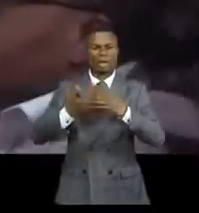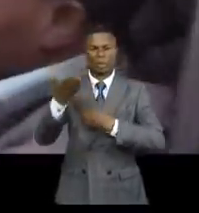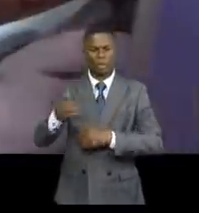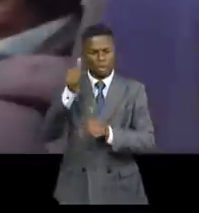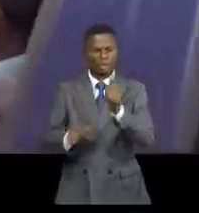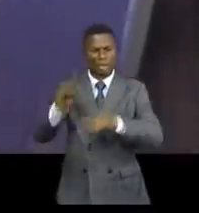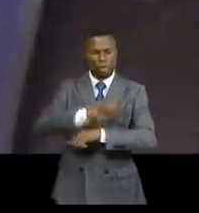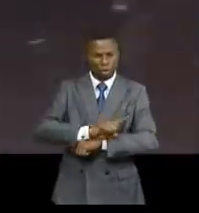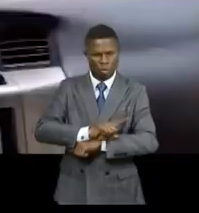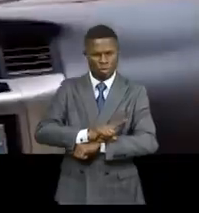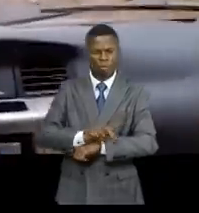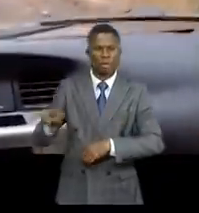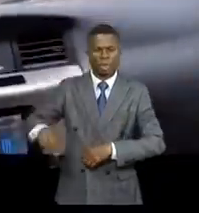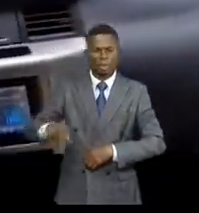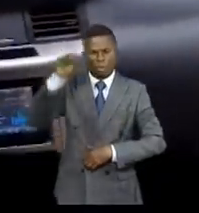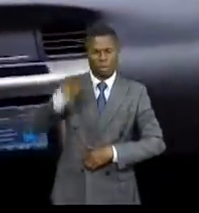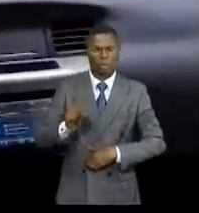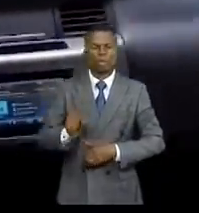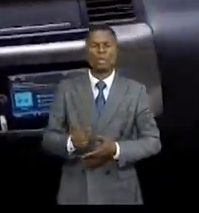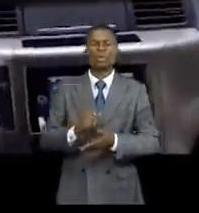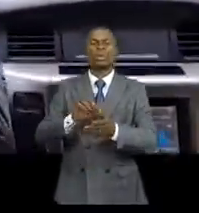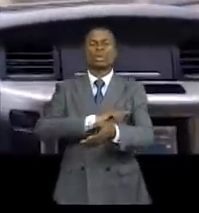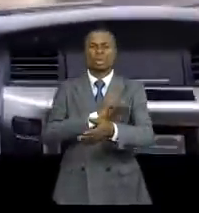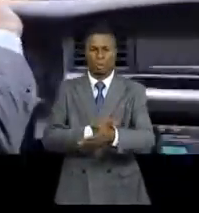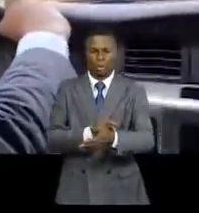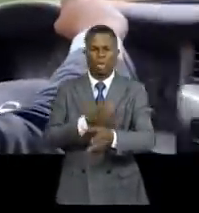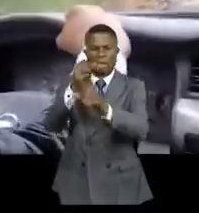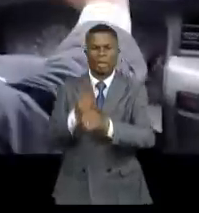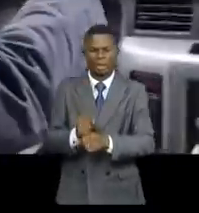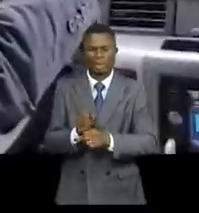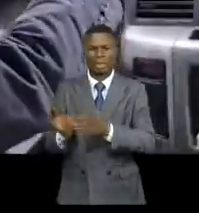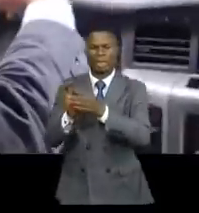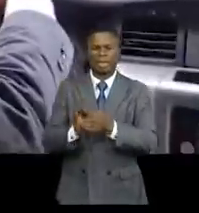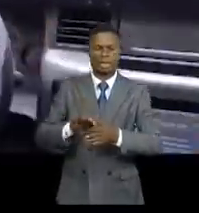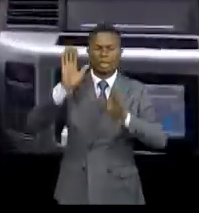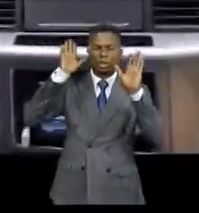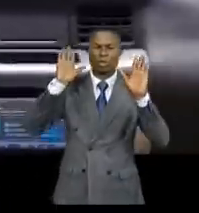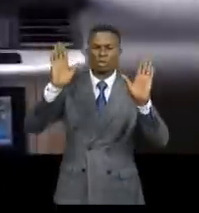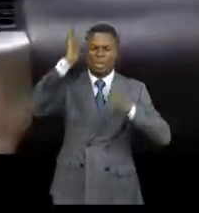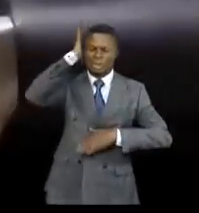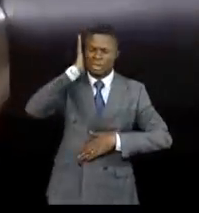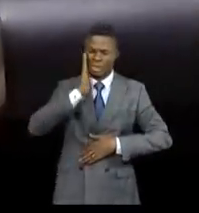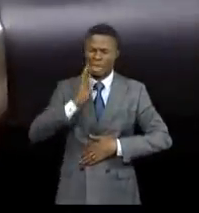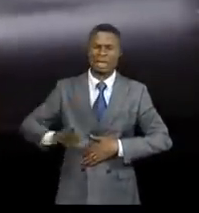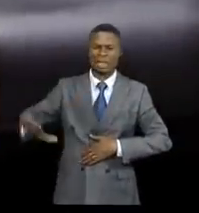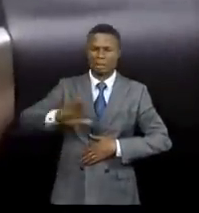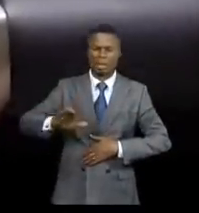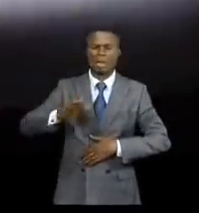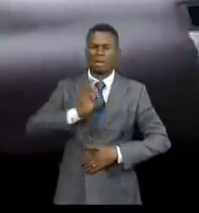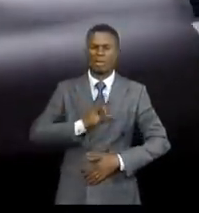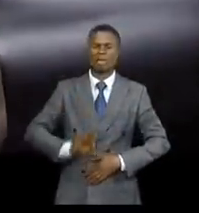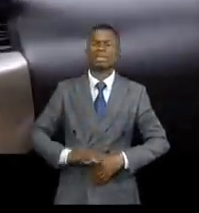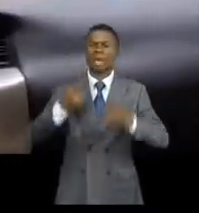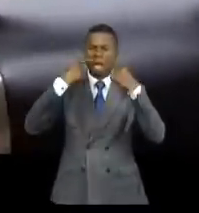qui passe, la province du Sud Kivu bénéficie des acquis de l'union sacrée de la nation, tels que prônés par le chef de l'État,